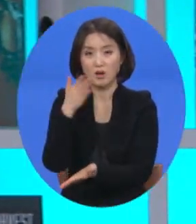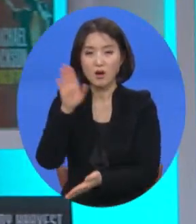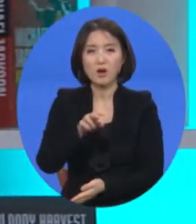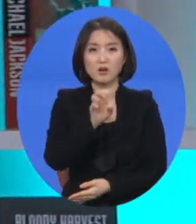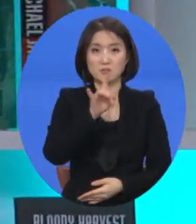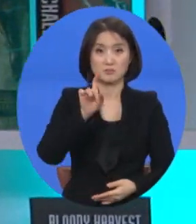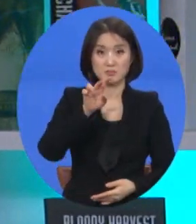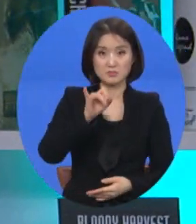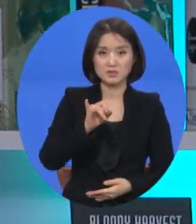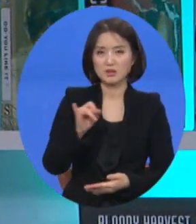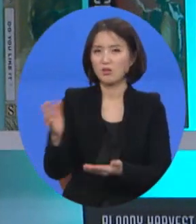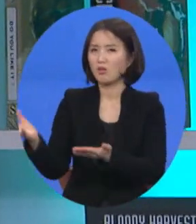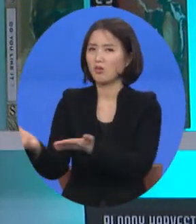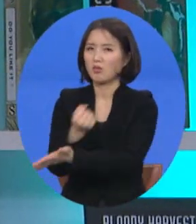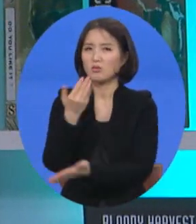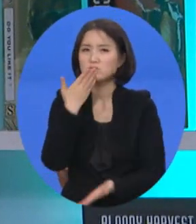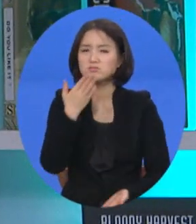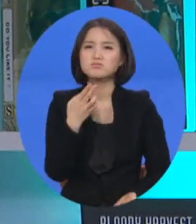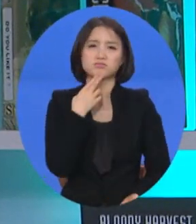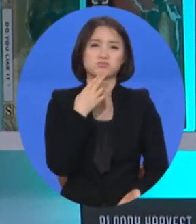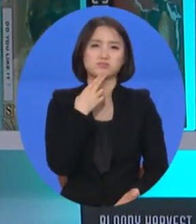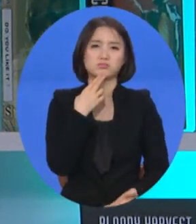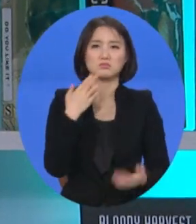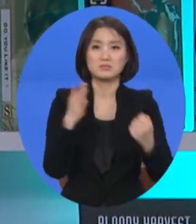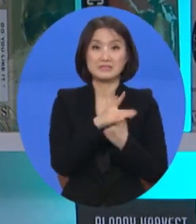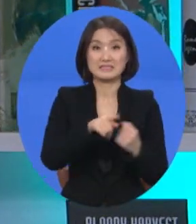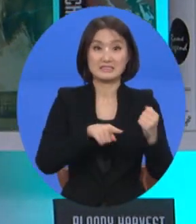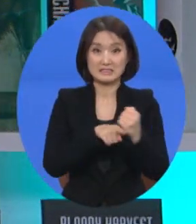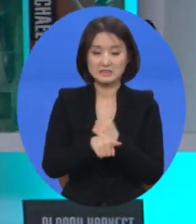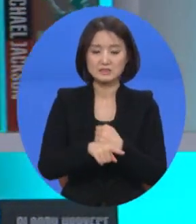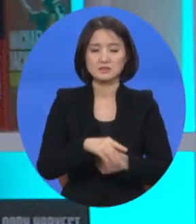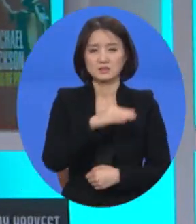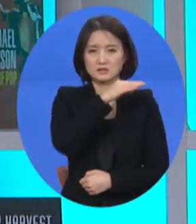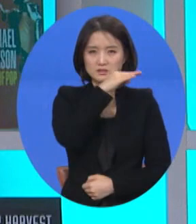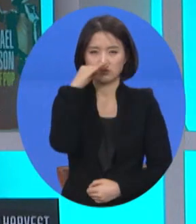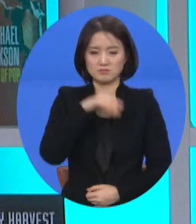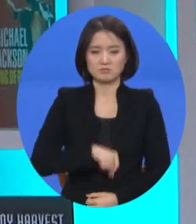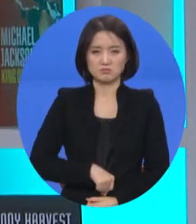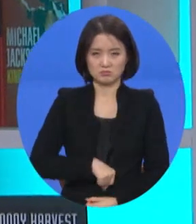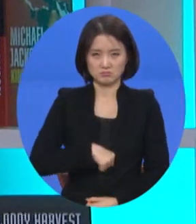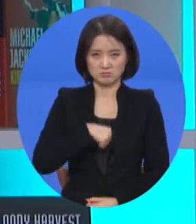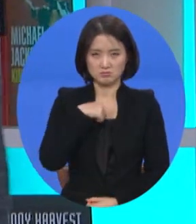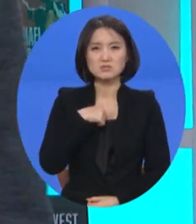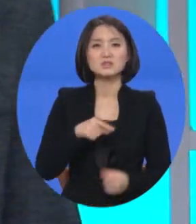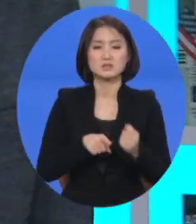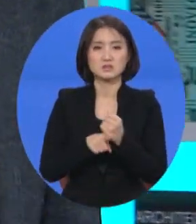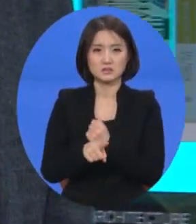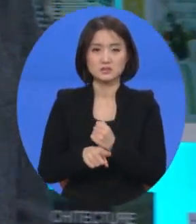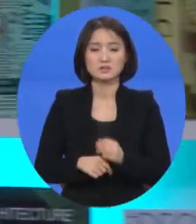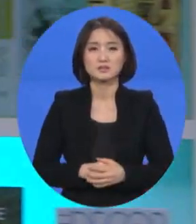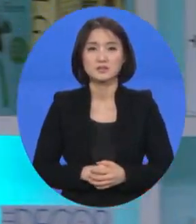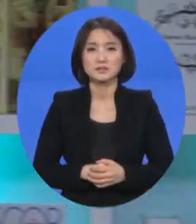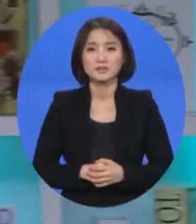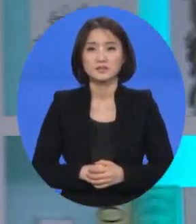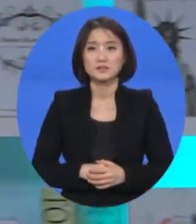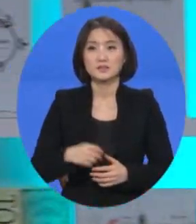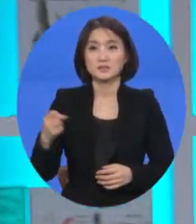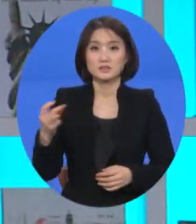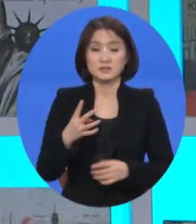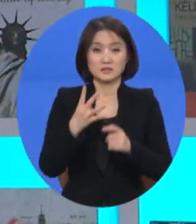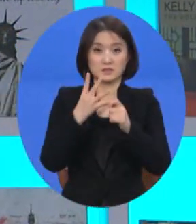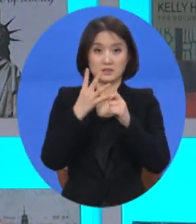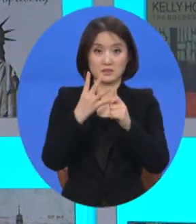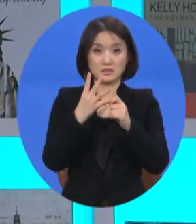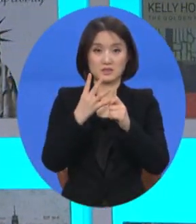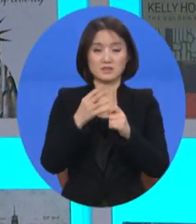매매 덕목이 뭐냐 하면은 청렴 하다는 염치 있다는 염이 입니다 아 다음에 매미는 어디에 사나요